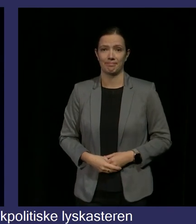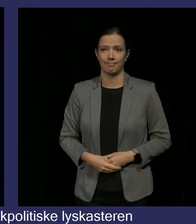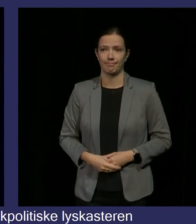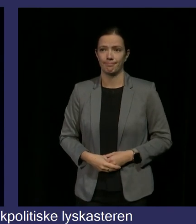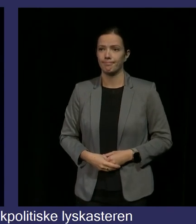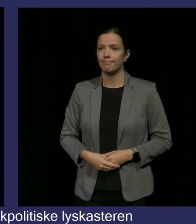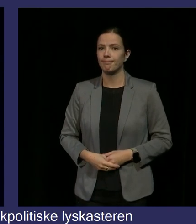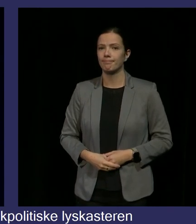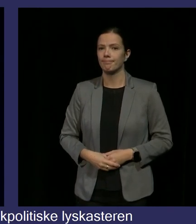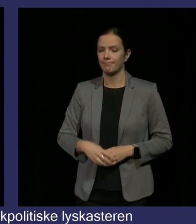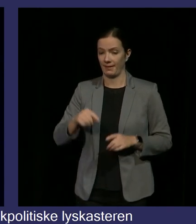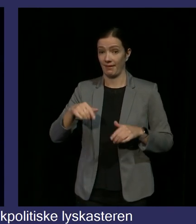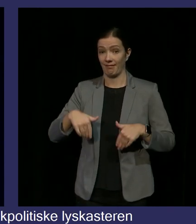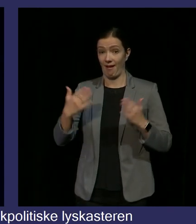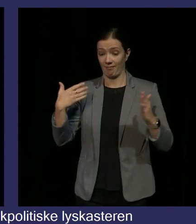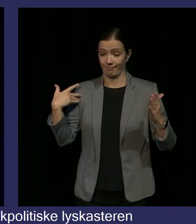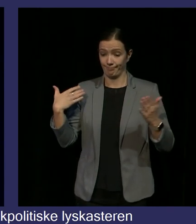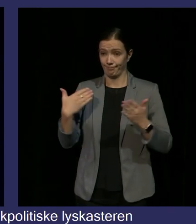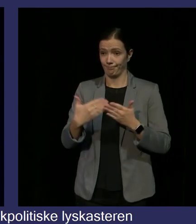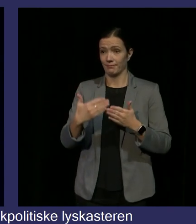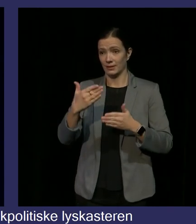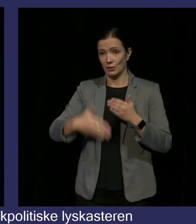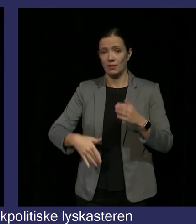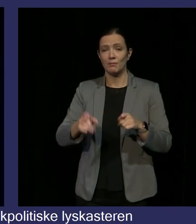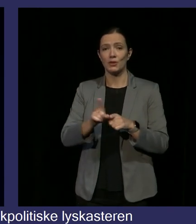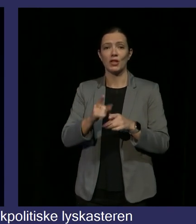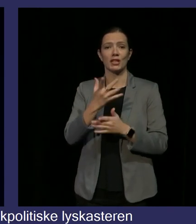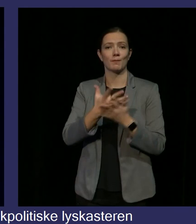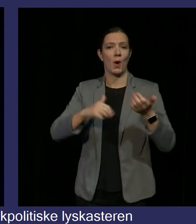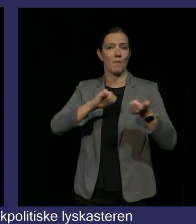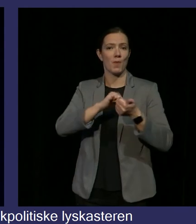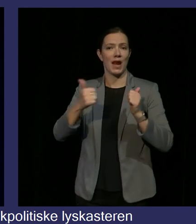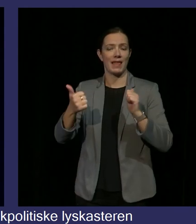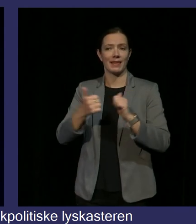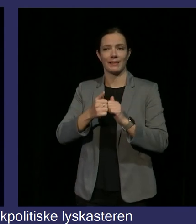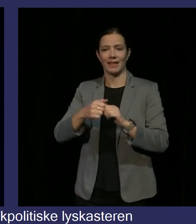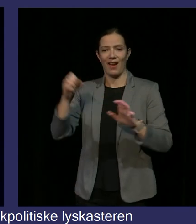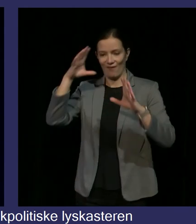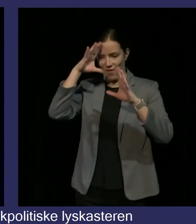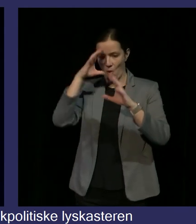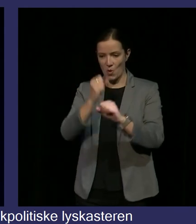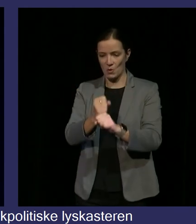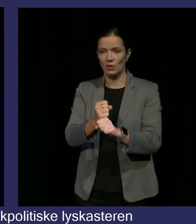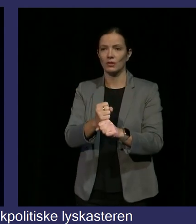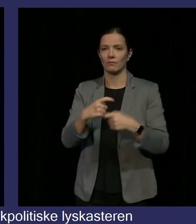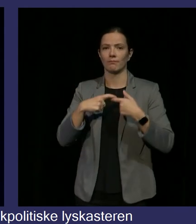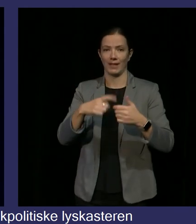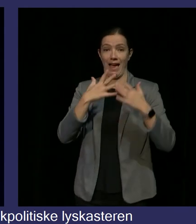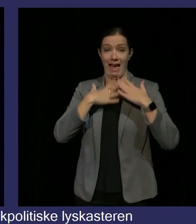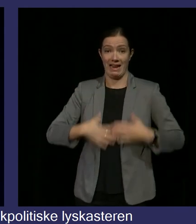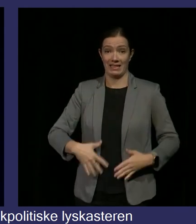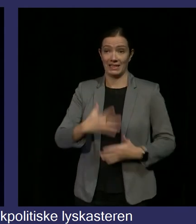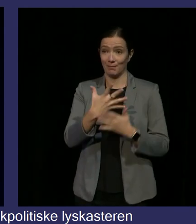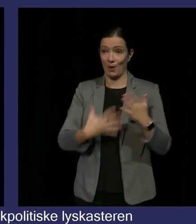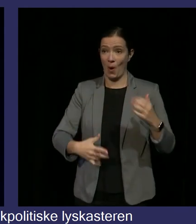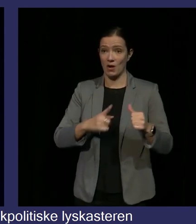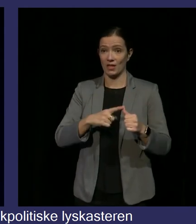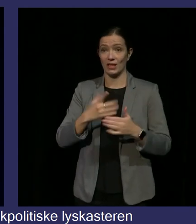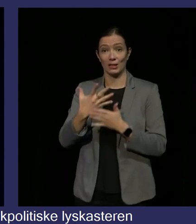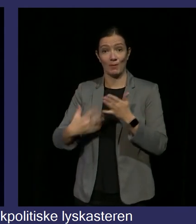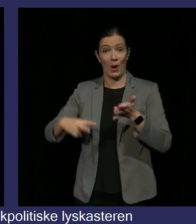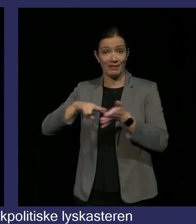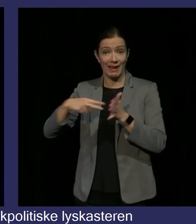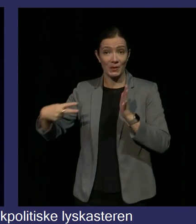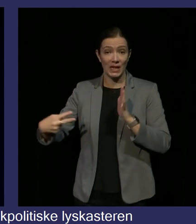I løpet av denne dagen så skal vi sette den språkpolitiske lyskasteren på både helsespråk,